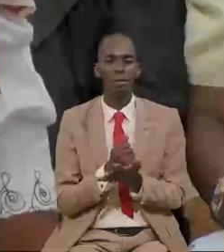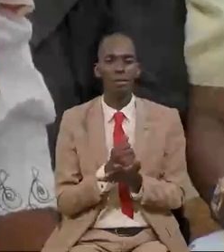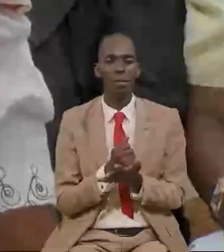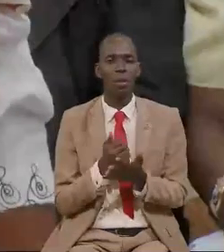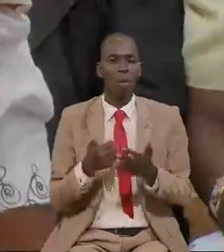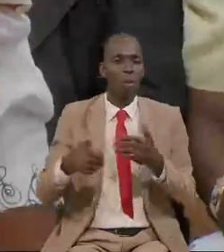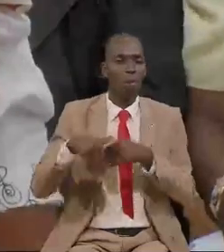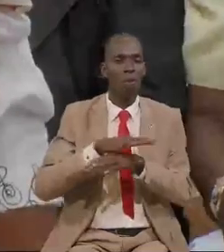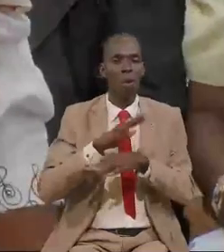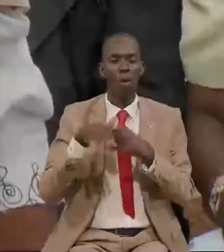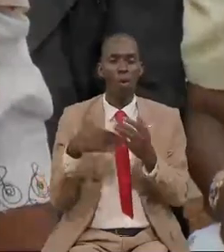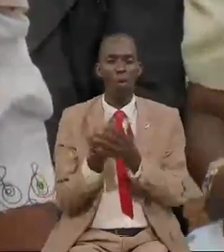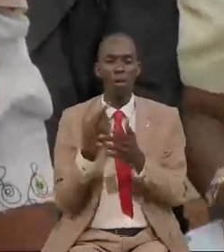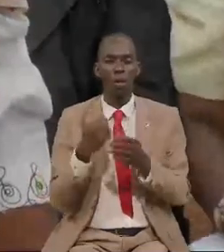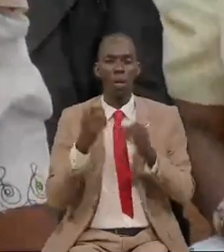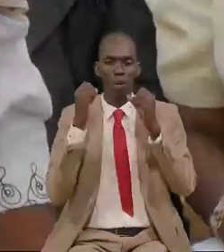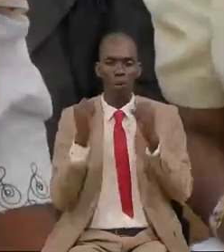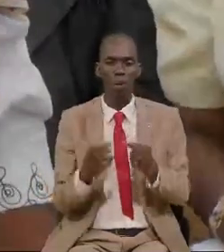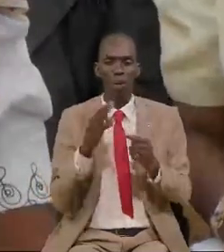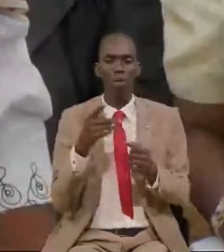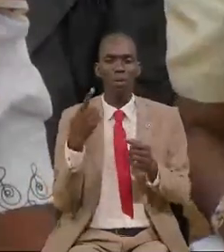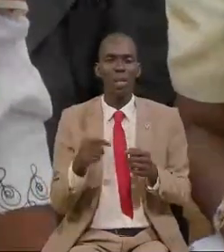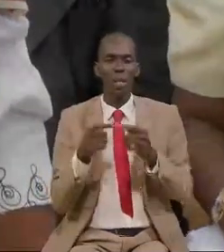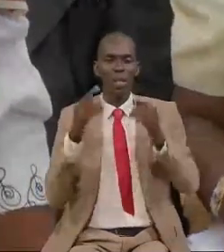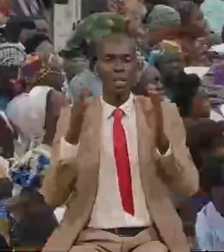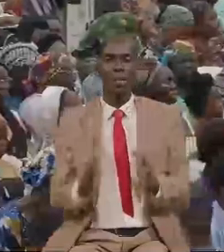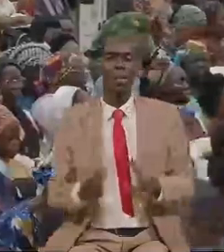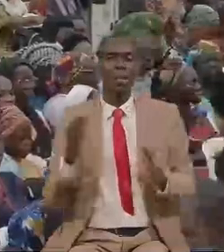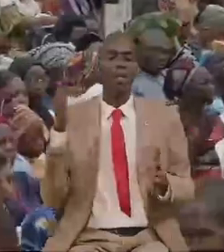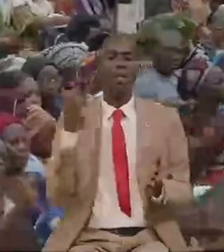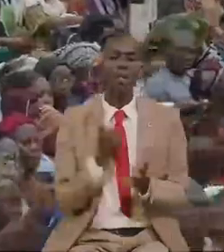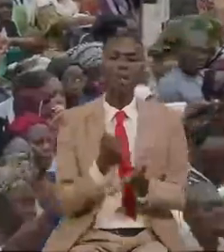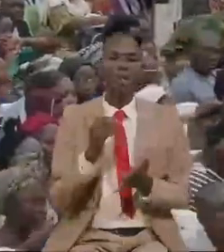Sur toute la puissance de l'ennemi.